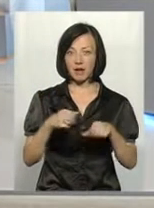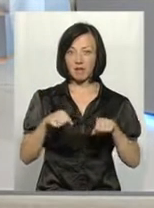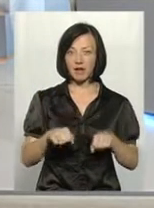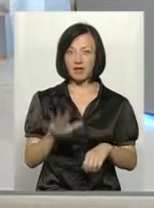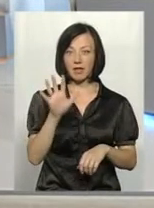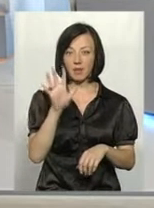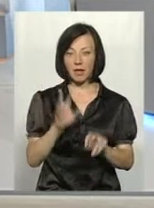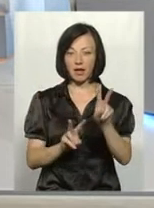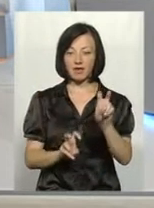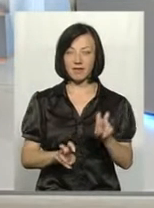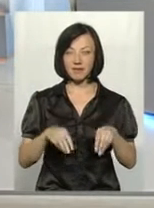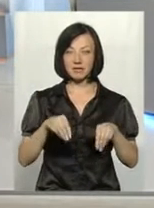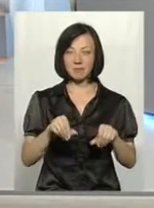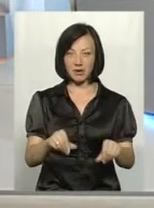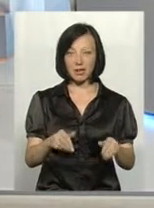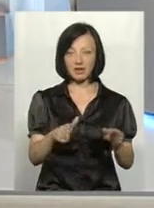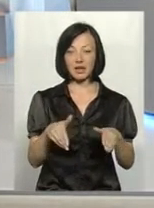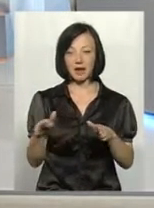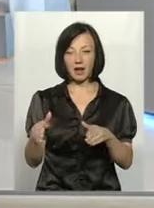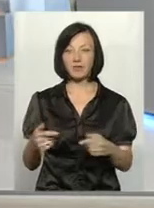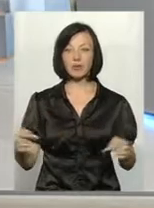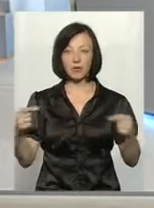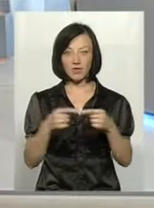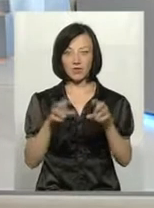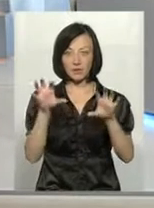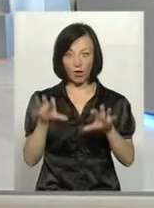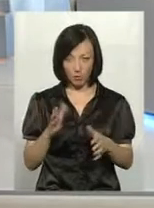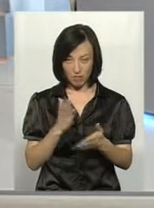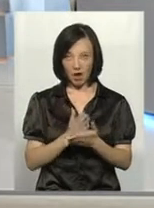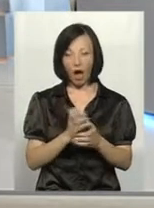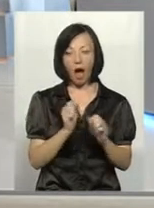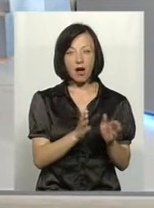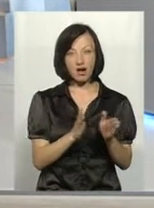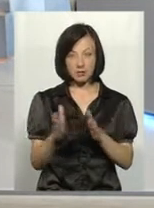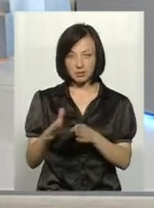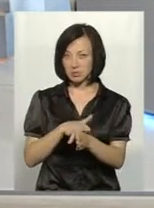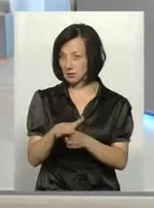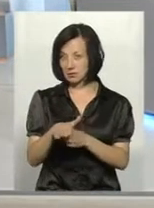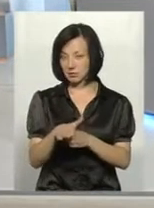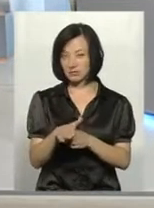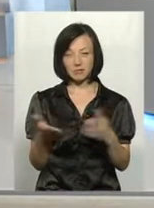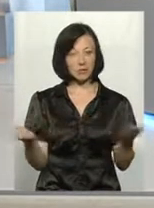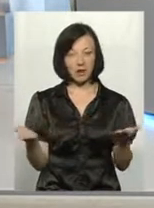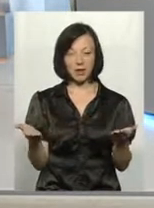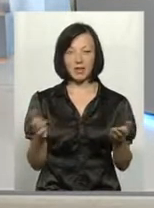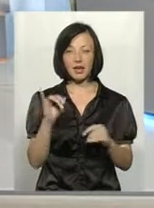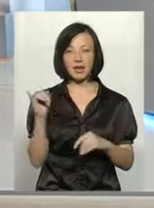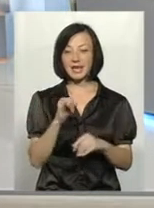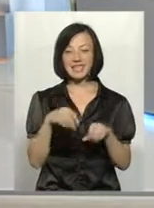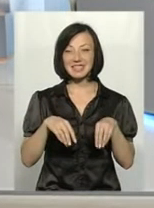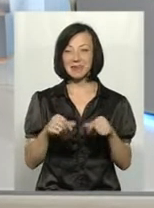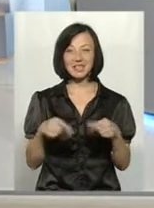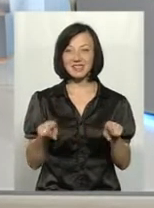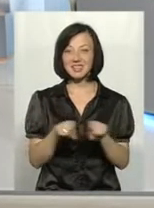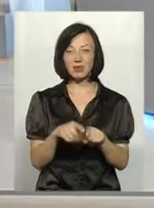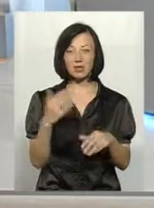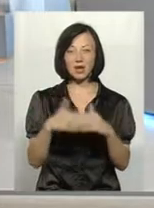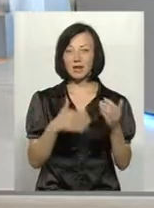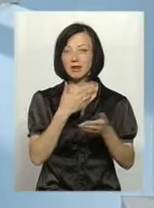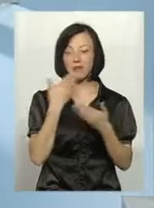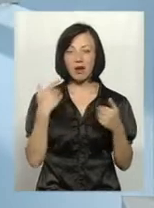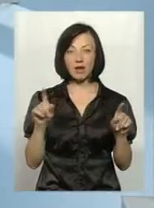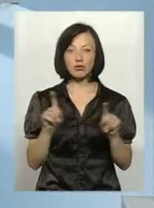земельних ділянок, так? Так, він тобто, відповідно до законів він має, а механізм реалізації права? Механізму немає, та й, власне, і землі стільки вже немає для